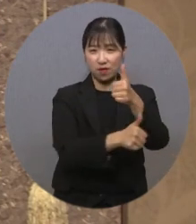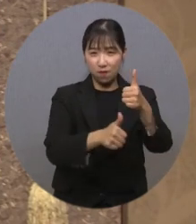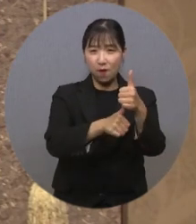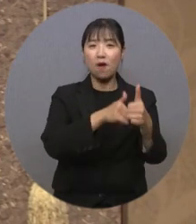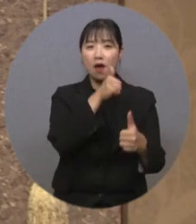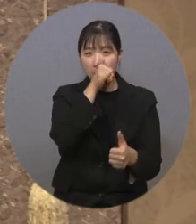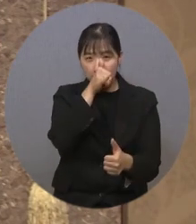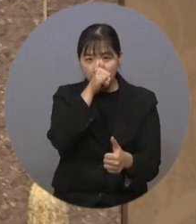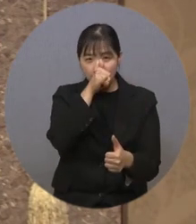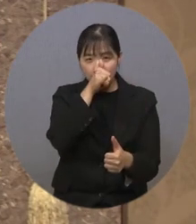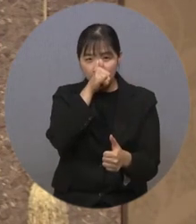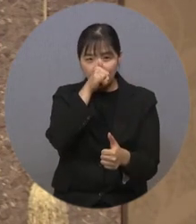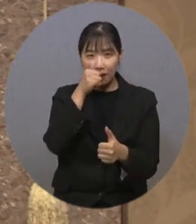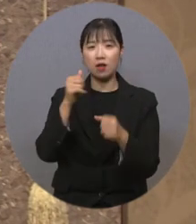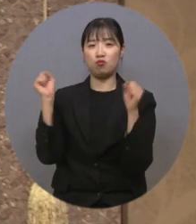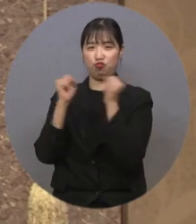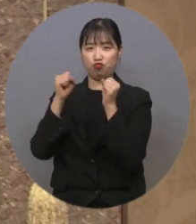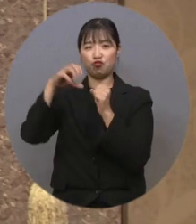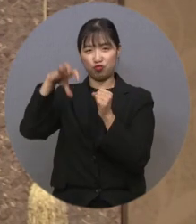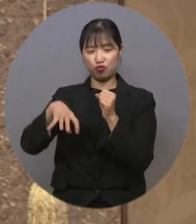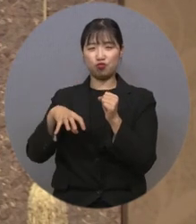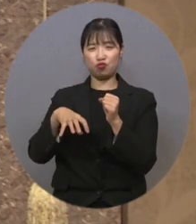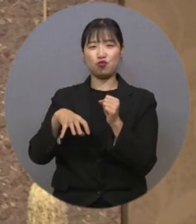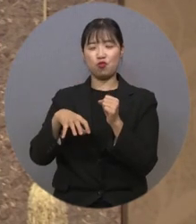남부자치경찰위원회가 있고요. 네. 북부에는